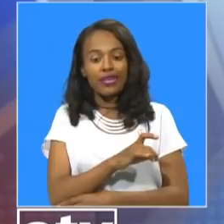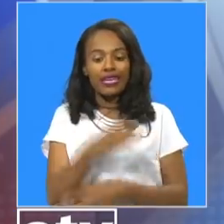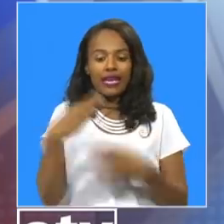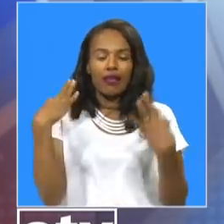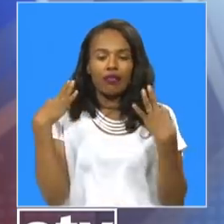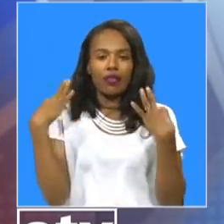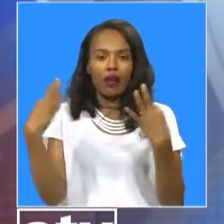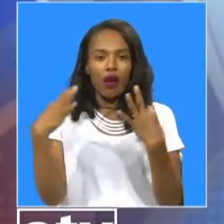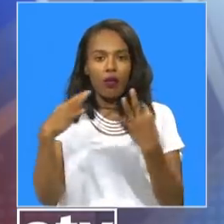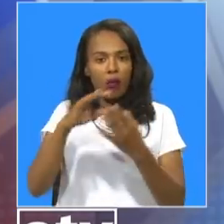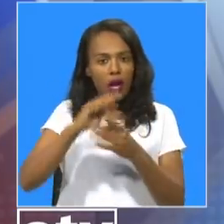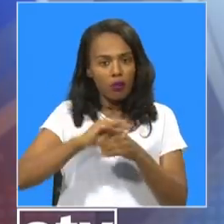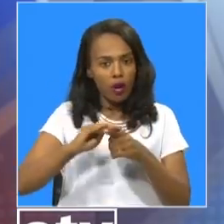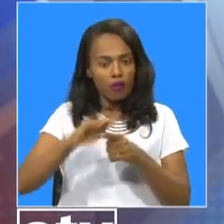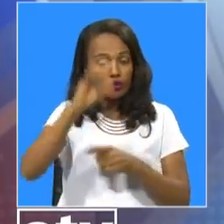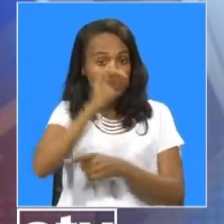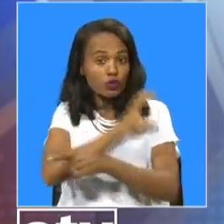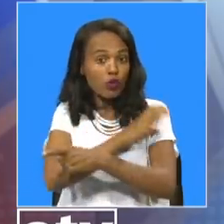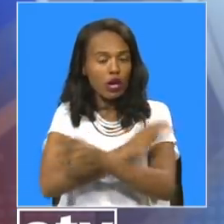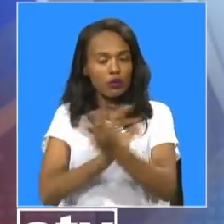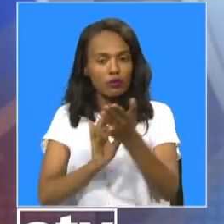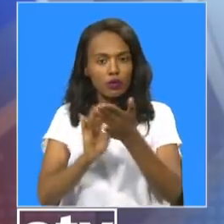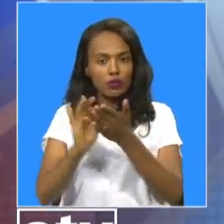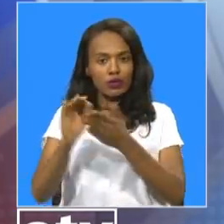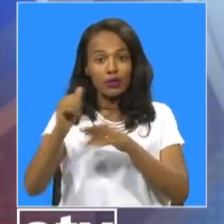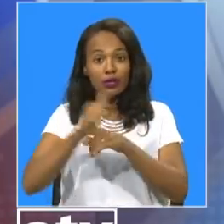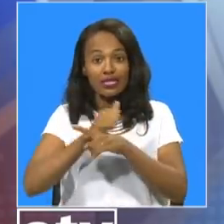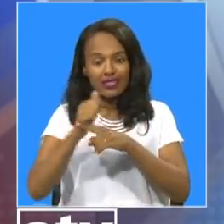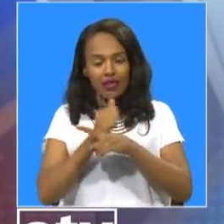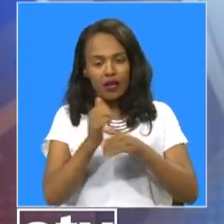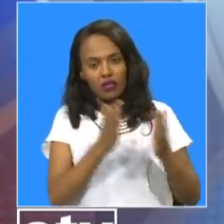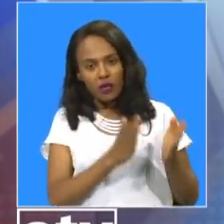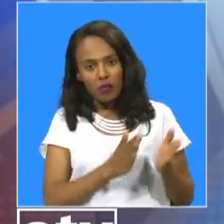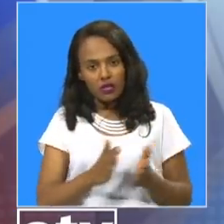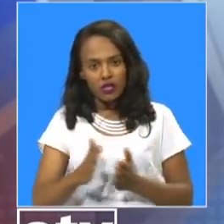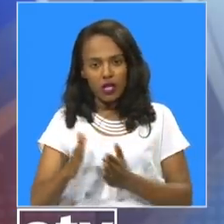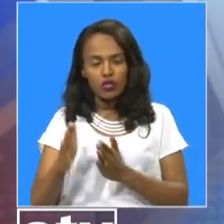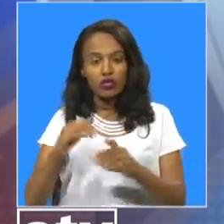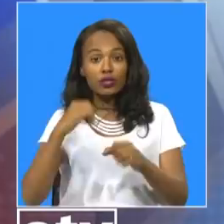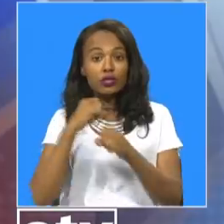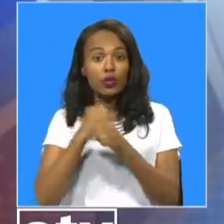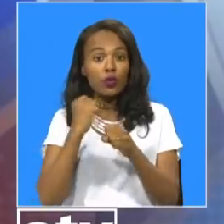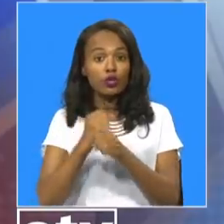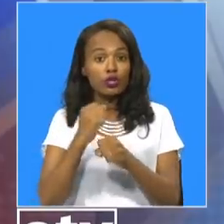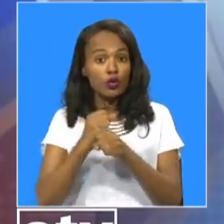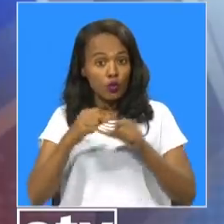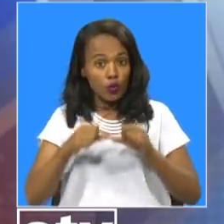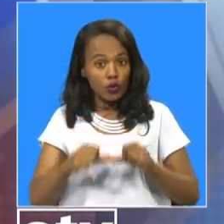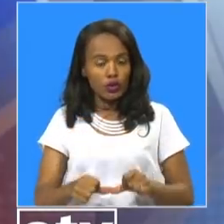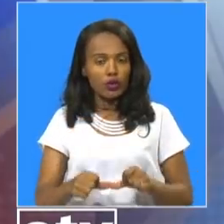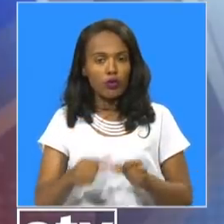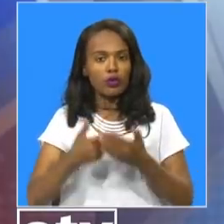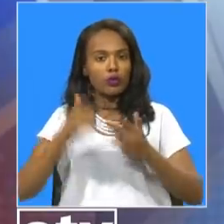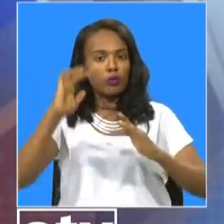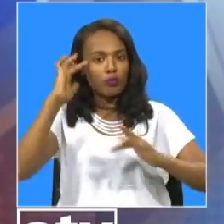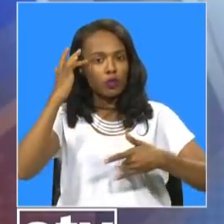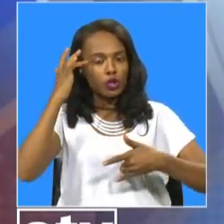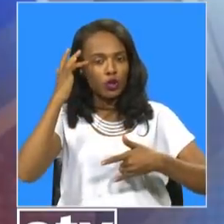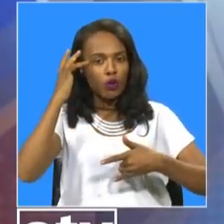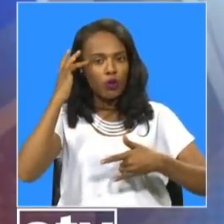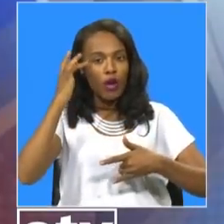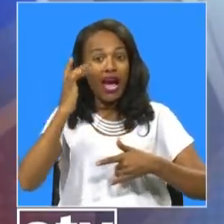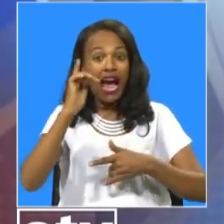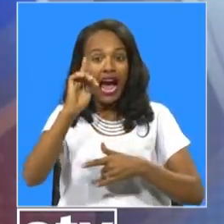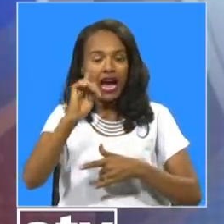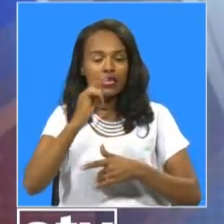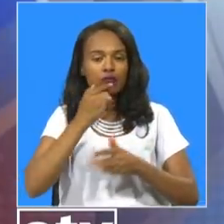የጤና ባለሙያዎችን ሰው ኃይልም በቁጥርም ሆነ በስልጠናዎች የማዘጋጀት ስራዎች ሲሰሩ ቆይተው እንግዲህ በሽታው ደግሞ አንድ